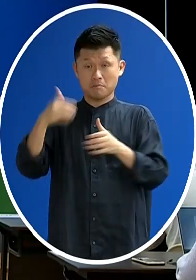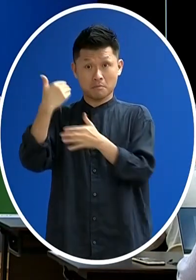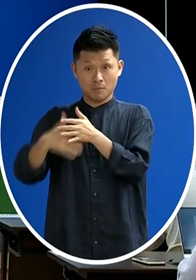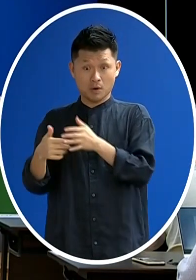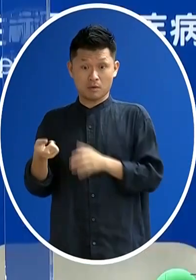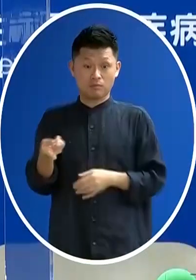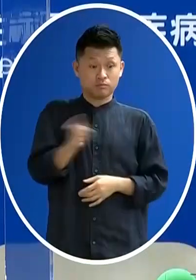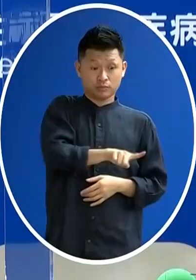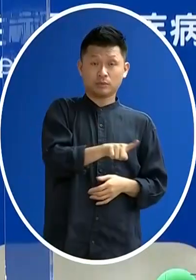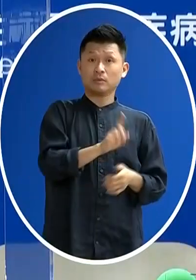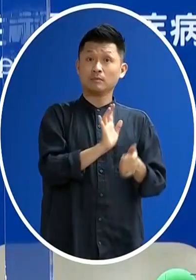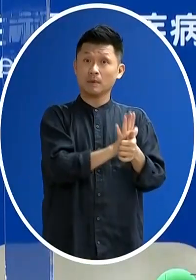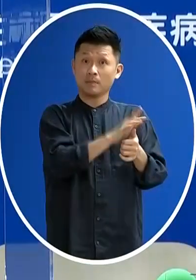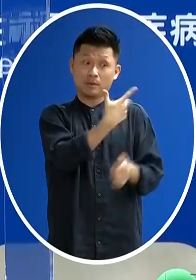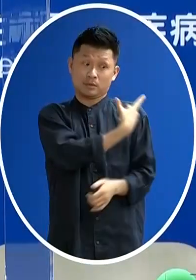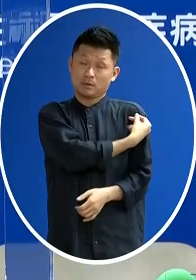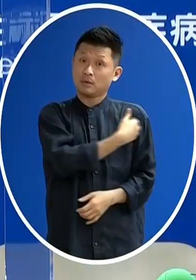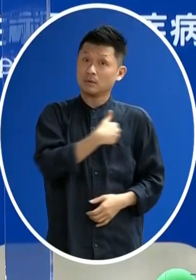謝謝